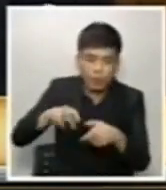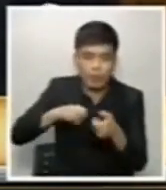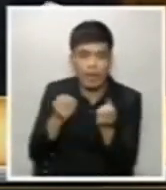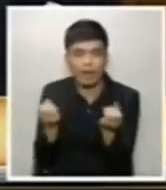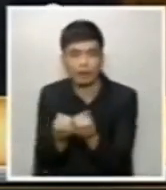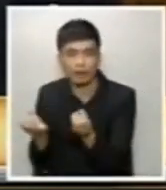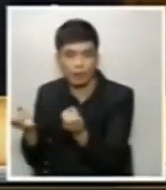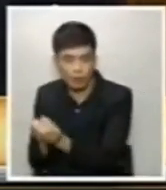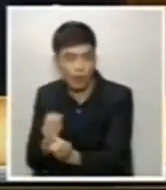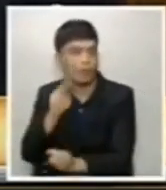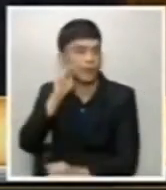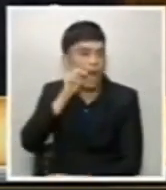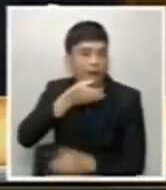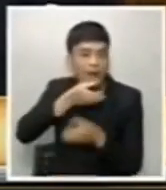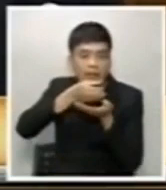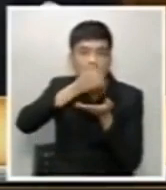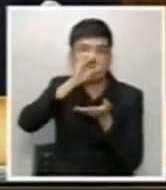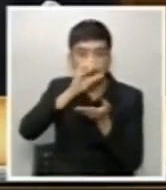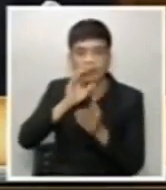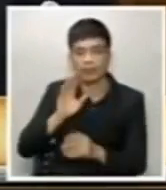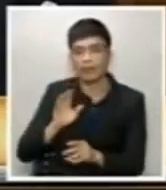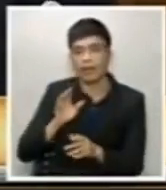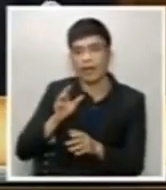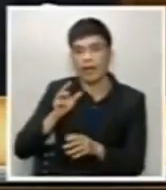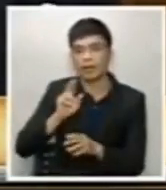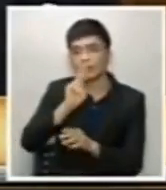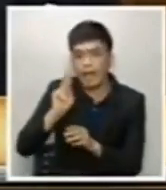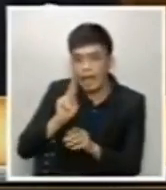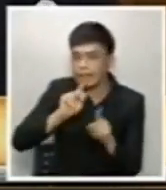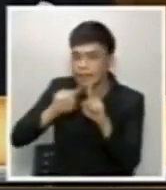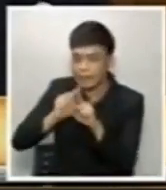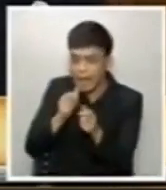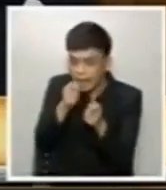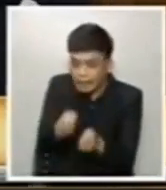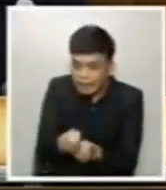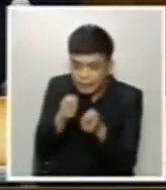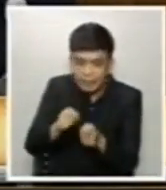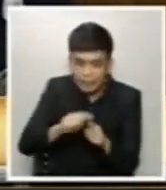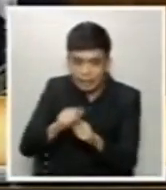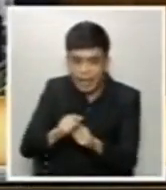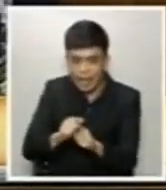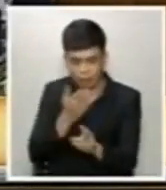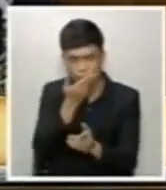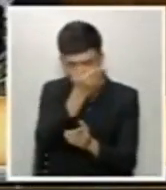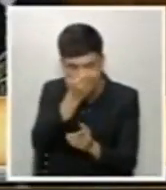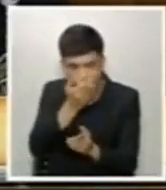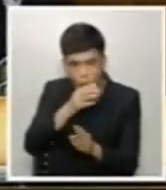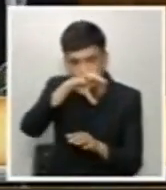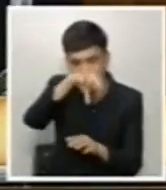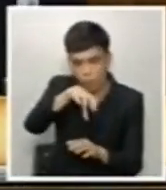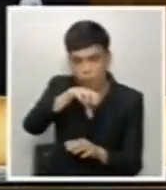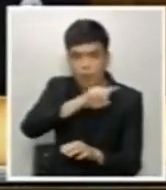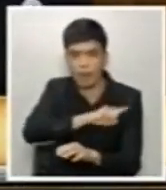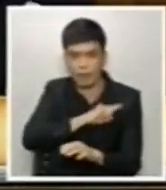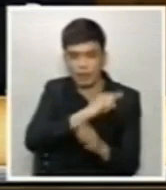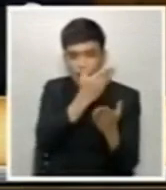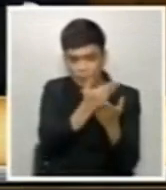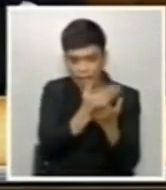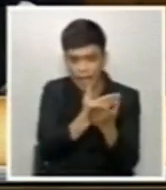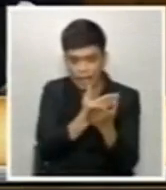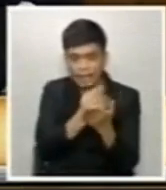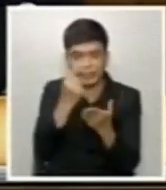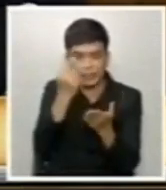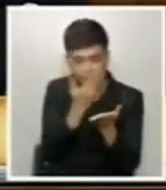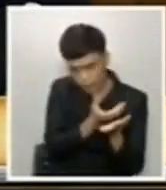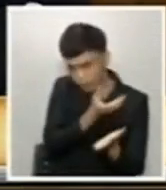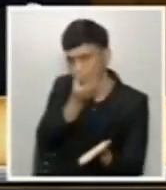นหลักเลยนะครับแล้วก็น้ำเพื่อการเกษตรตรงนี้เนี่ยจะได้รับการพิจารณาจากสำนักงบประมาณนะครับซึ่งขณะนี้นะครับในส่วน